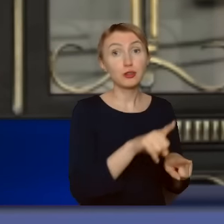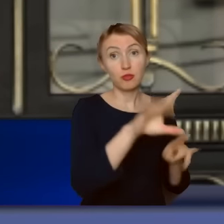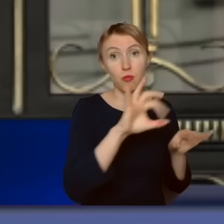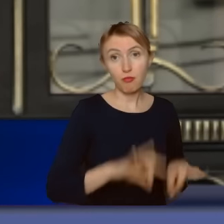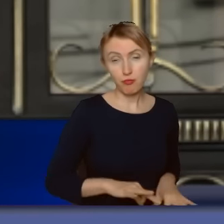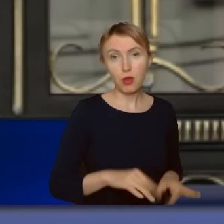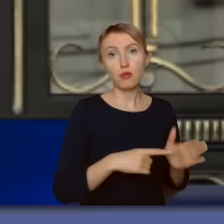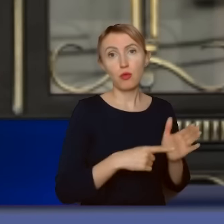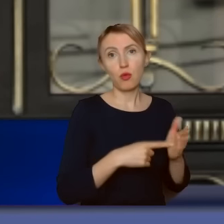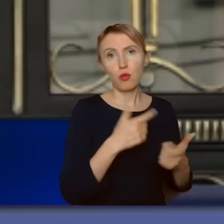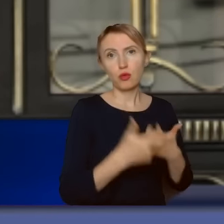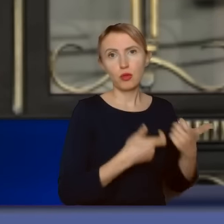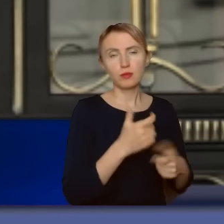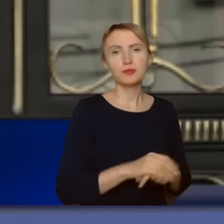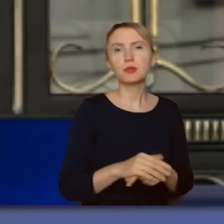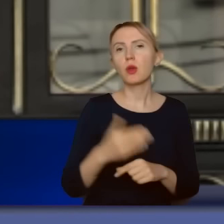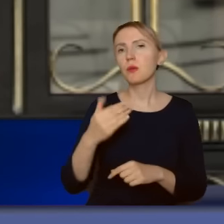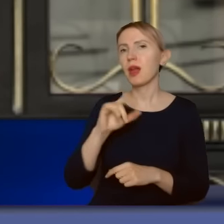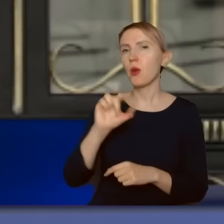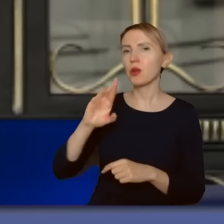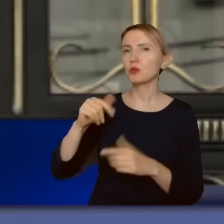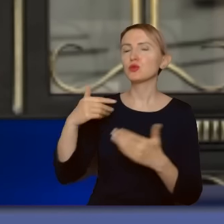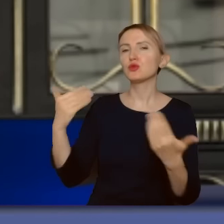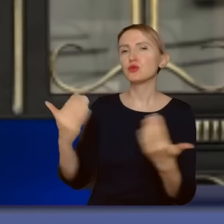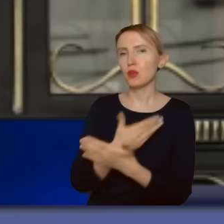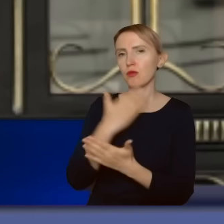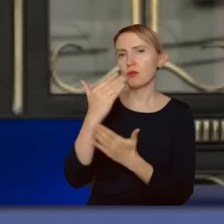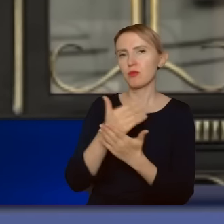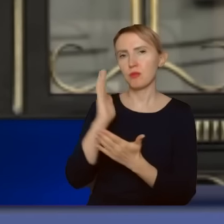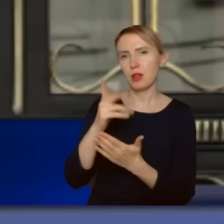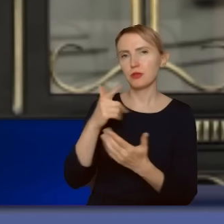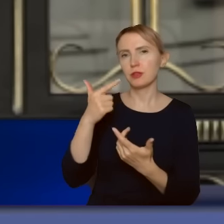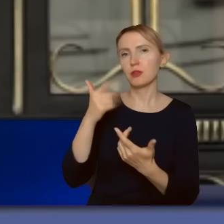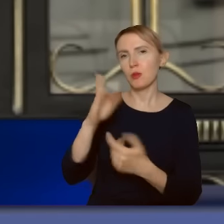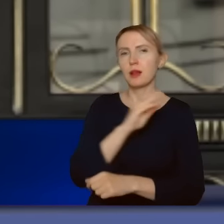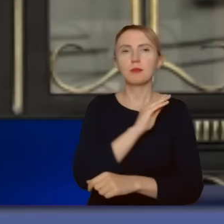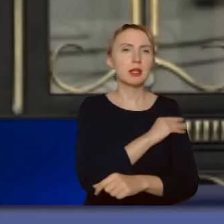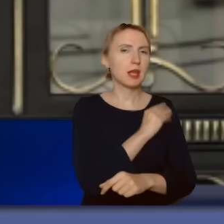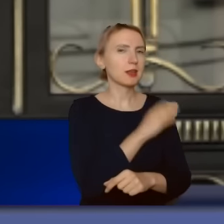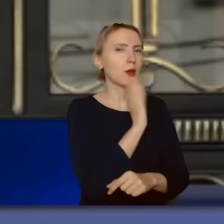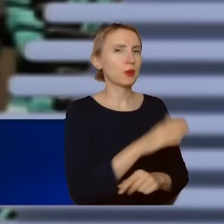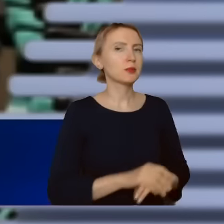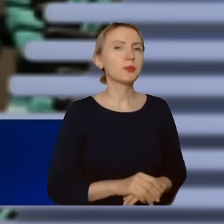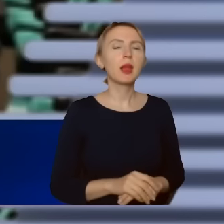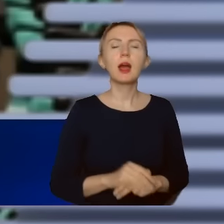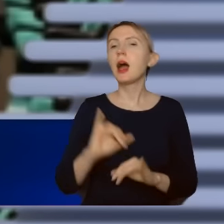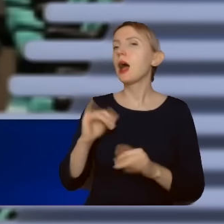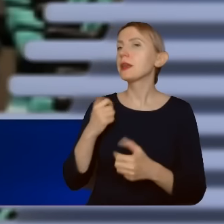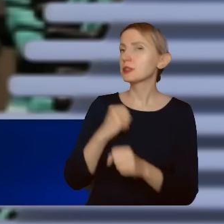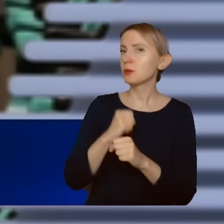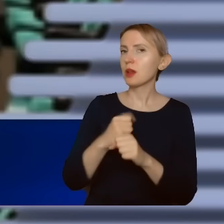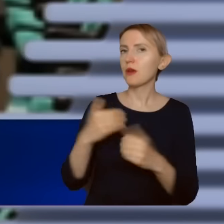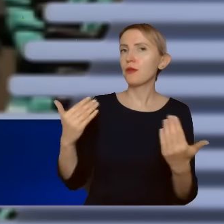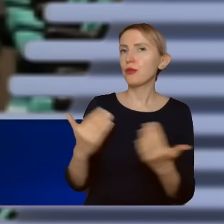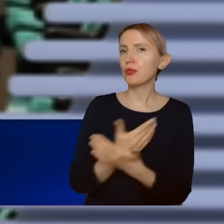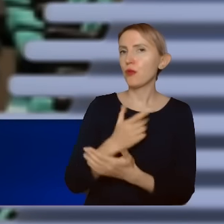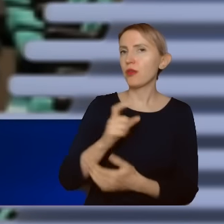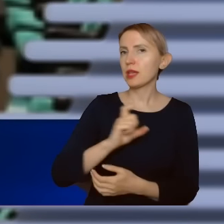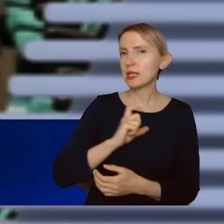Michał Rachoń pracuje już nad nową odsłoną. To już chyba będzie trzecia. To będzie miał materiał, tak. Panie marszałku, jak się pracuje w nowej izbie